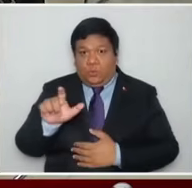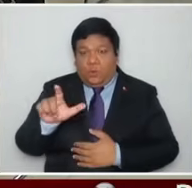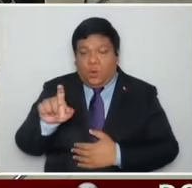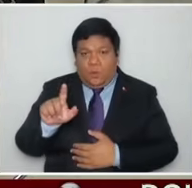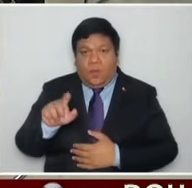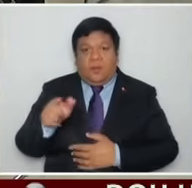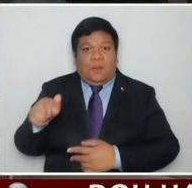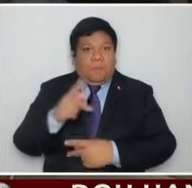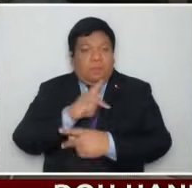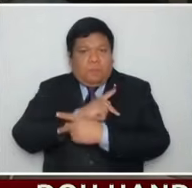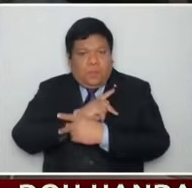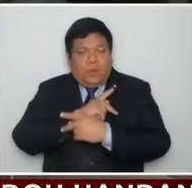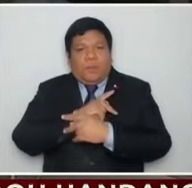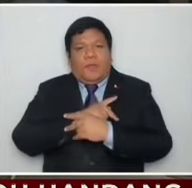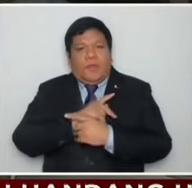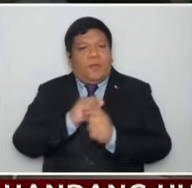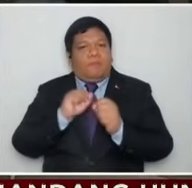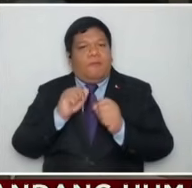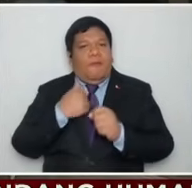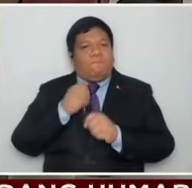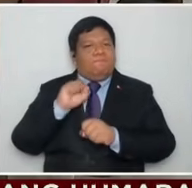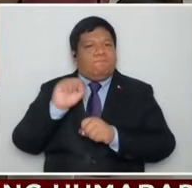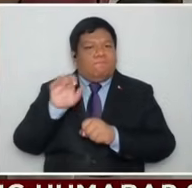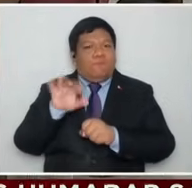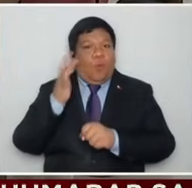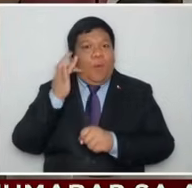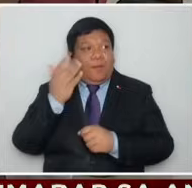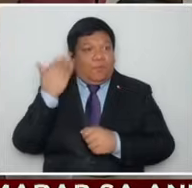dahil employed na ulit ang mga nawalan ng trabaho